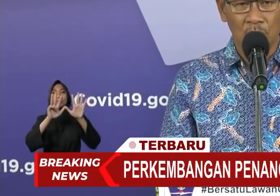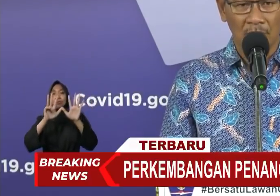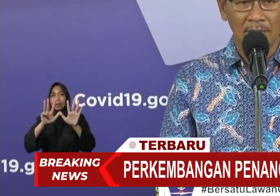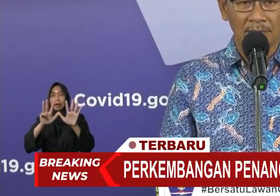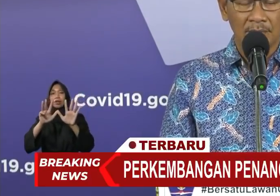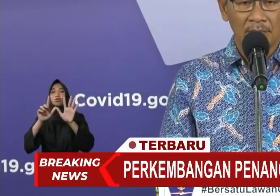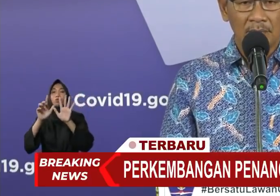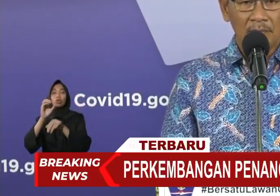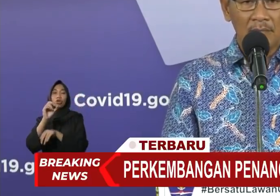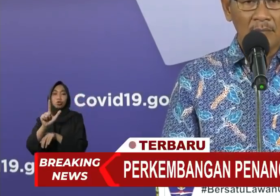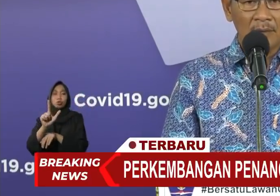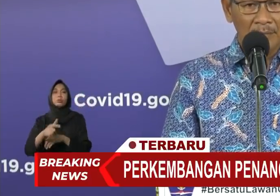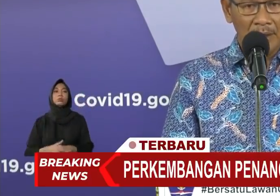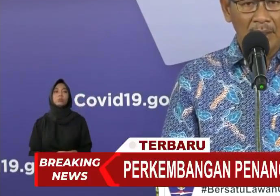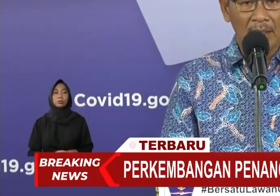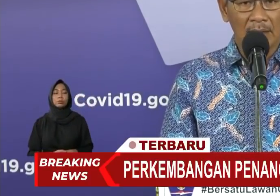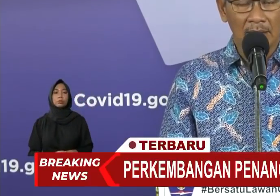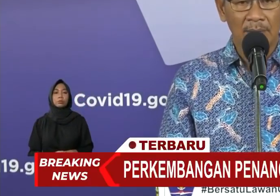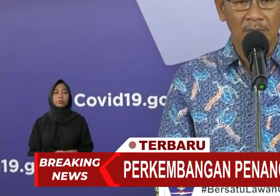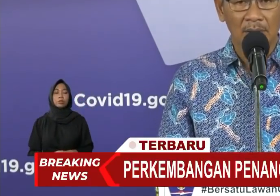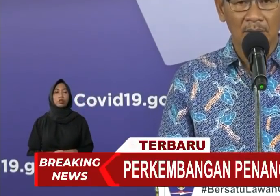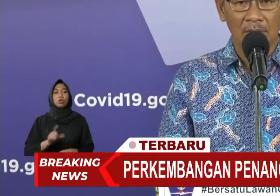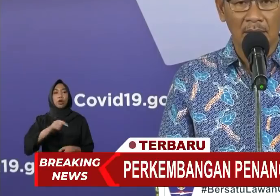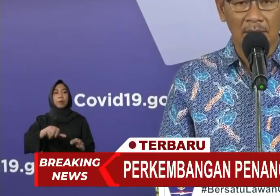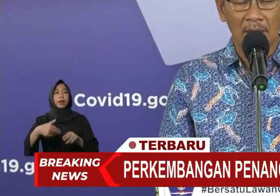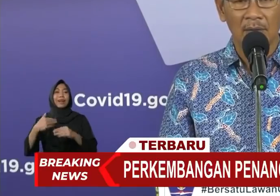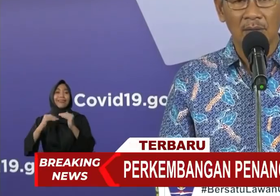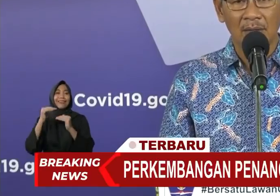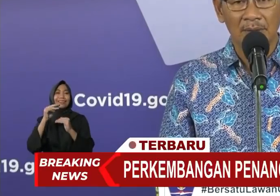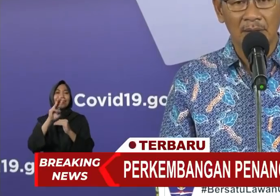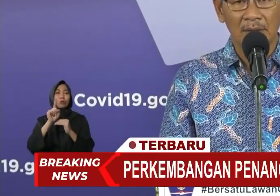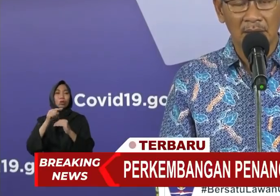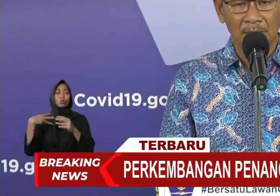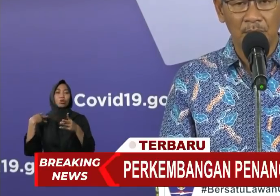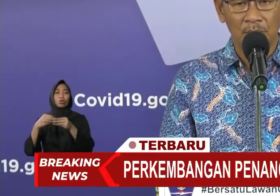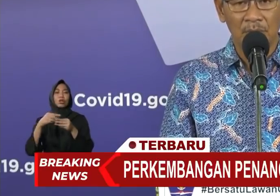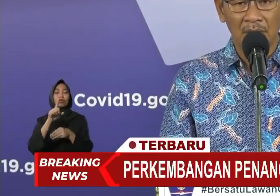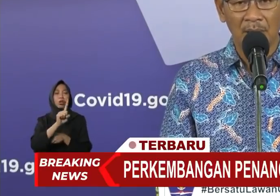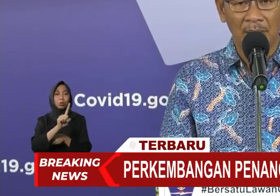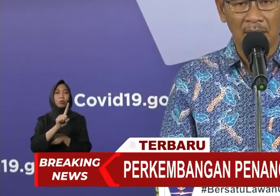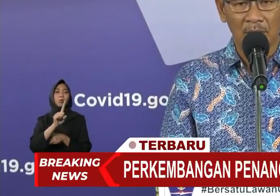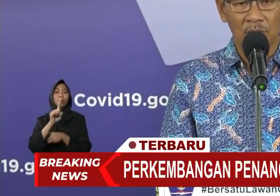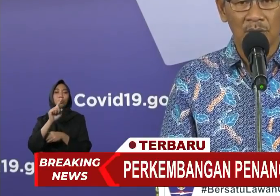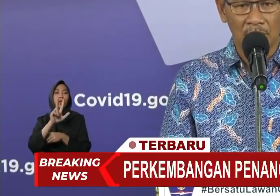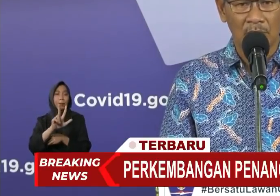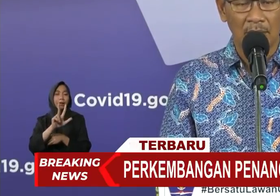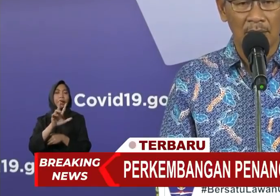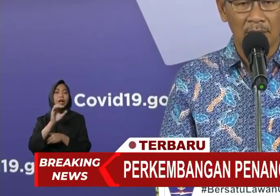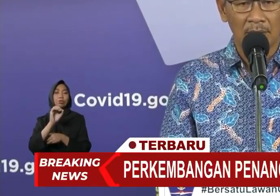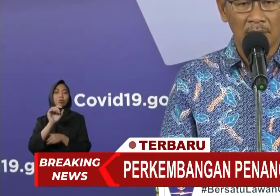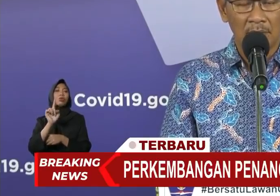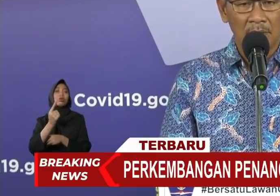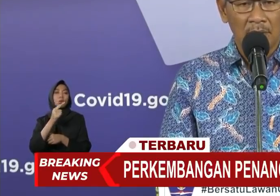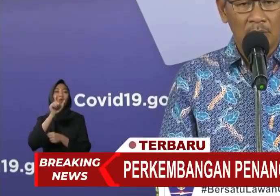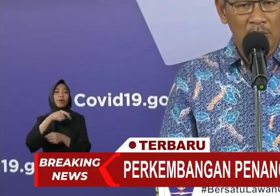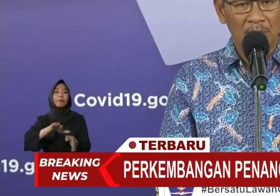9907 orang meninggal 31 orang sehingga total menjadi 1801